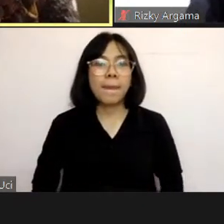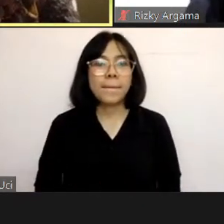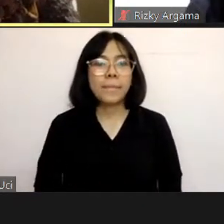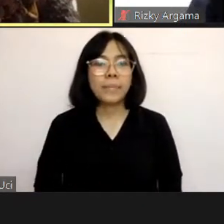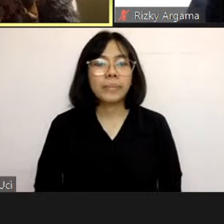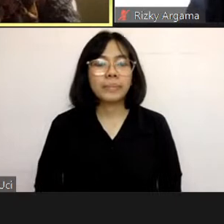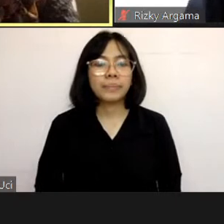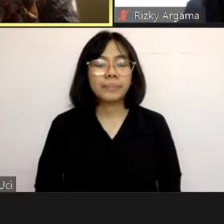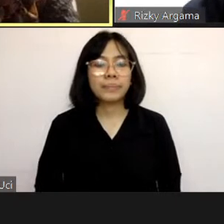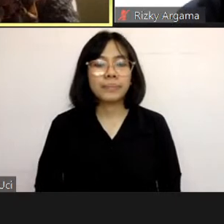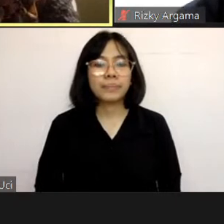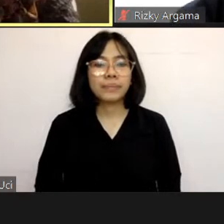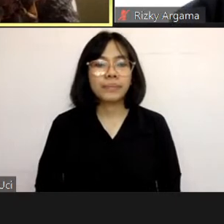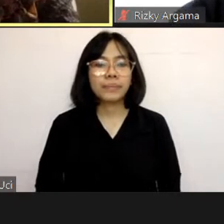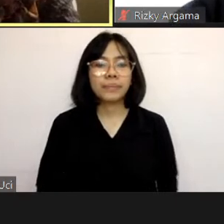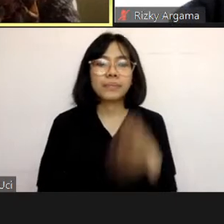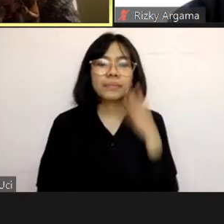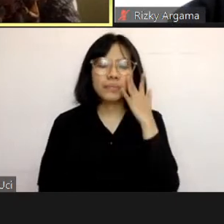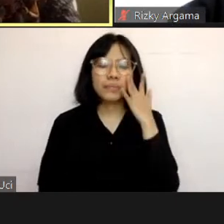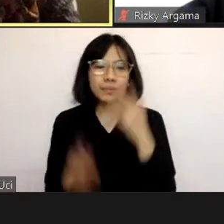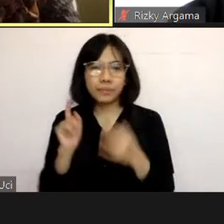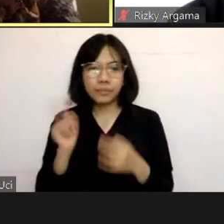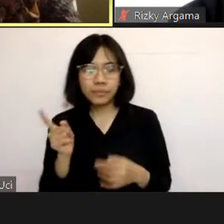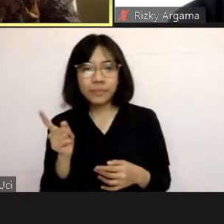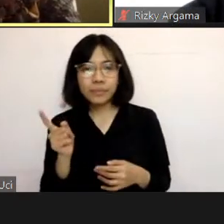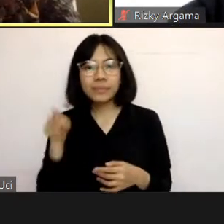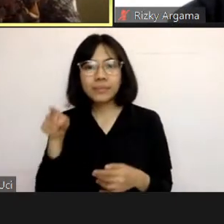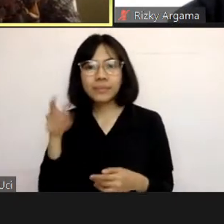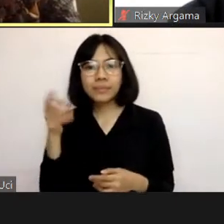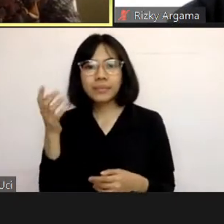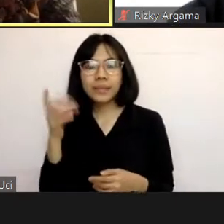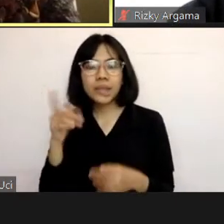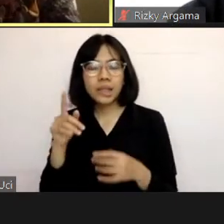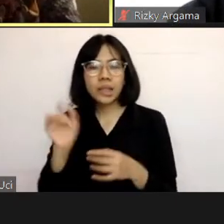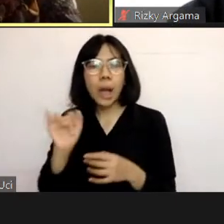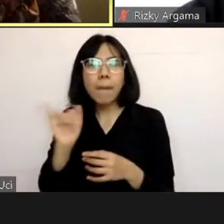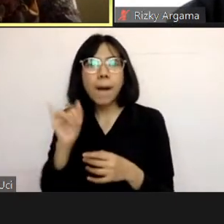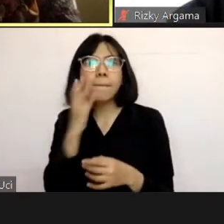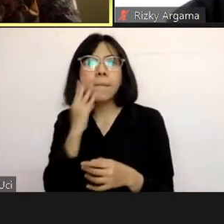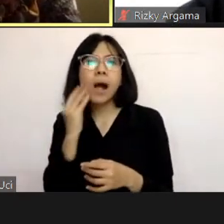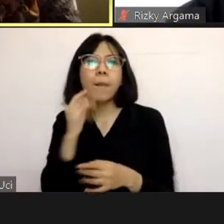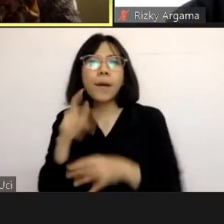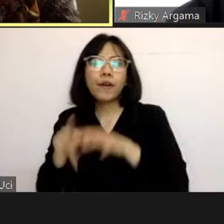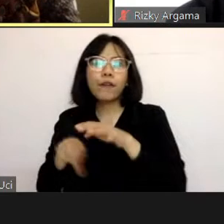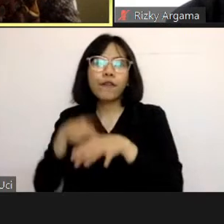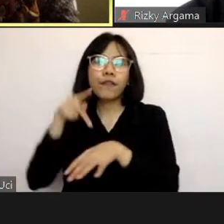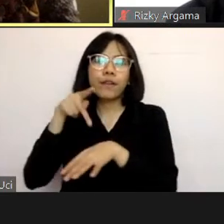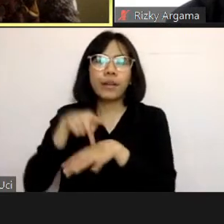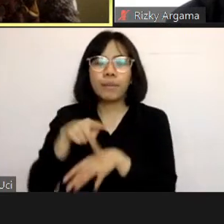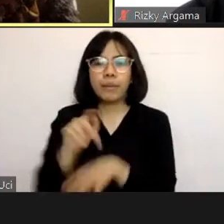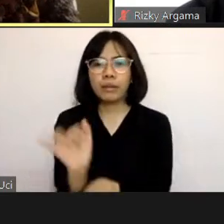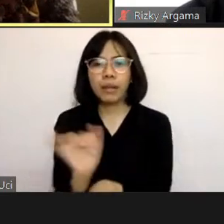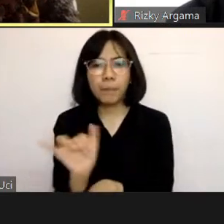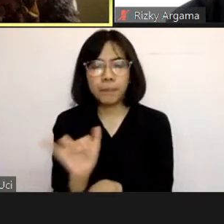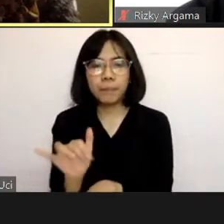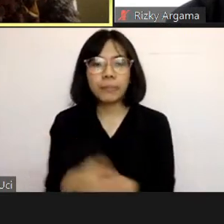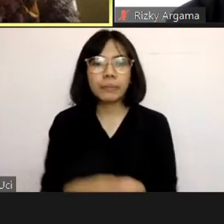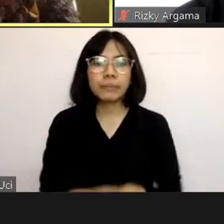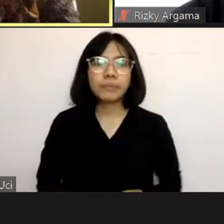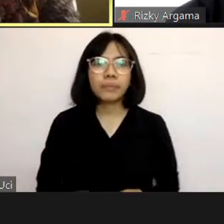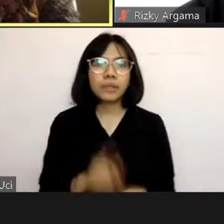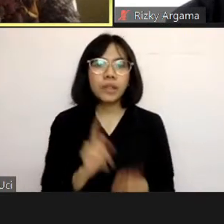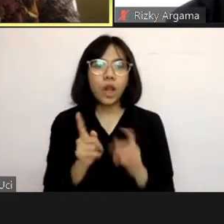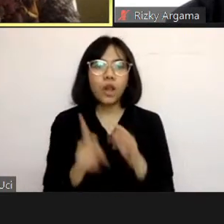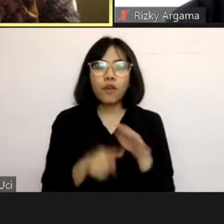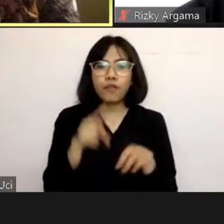istilah tadi sebetulnya mencerminkan juga ini terjadi juga di Filipina, dan di Filipina digunakan berbagai macam perangkat